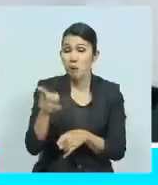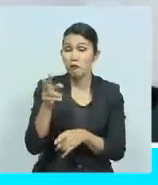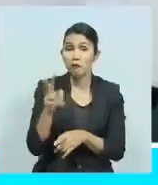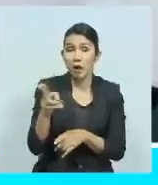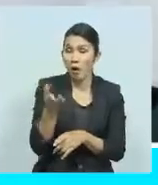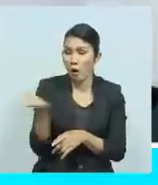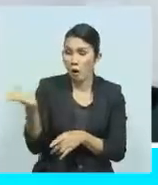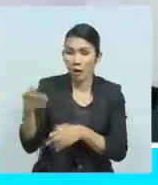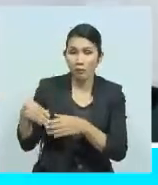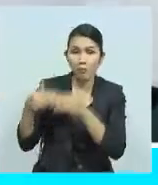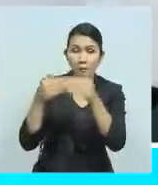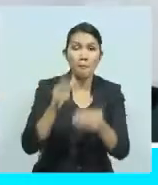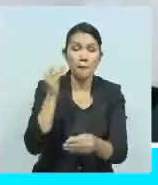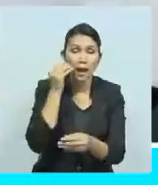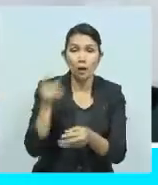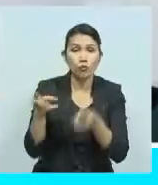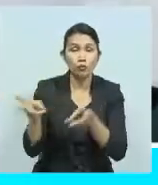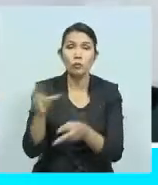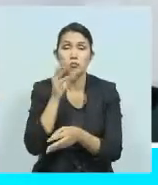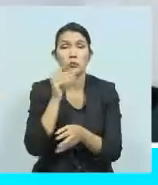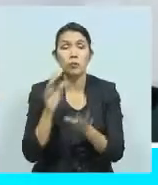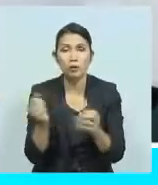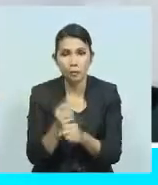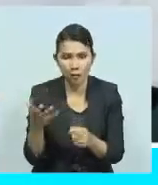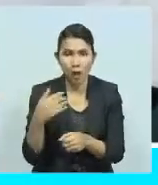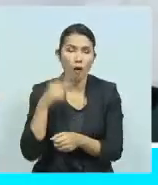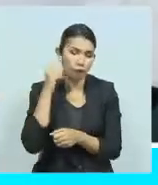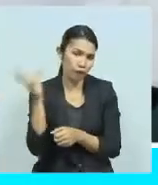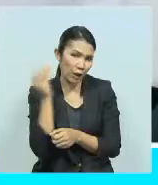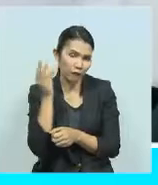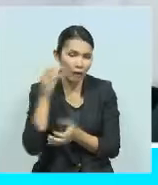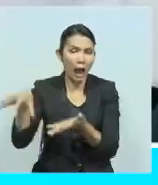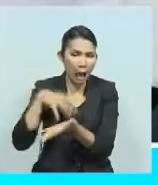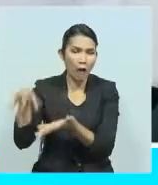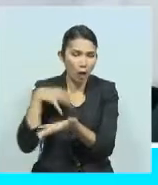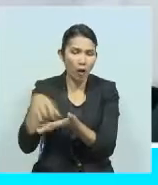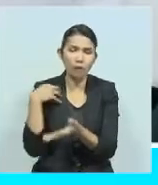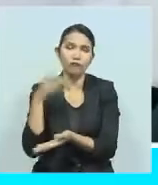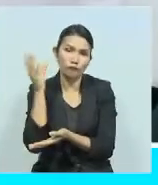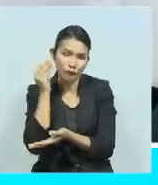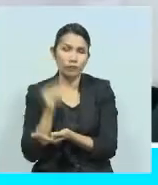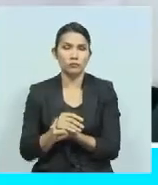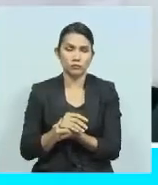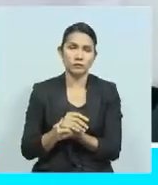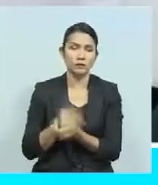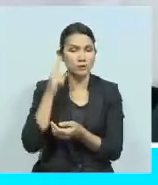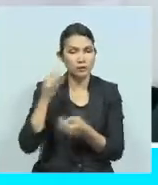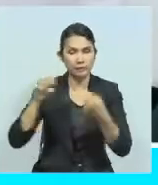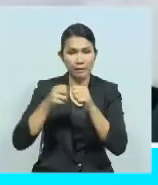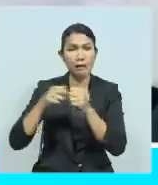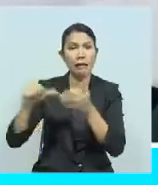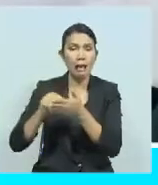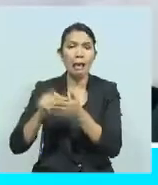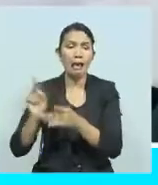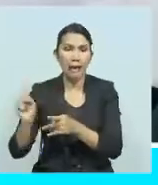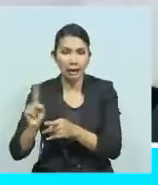ไปบ้านหนูจะตอบยังไงต้องฟังเยอะๆ ค ่ ะ ฟังว่าเขาคิดยังไงฟังว่าเขาจะแก้ปัญหายังไง